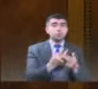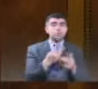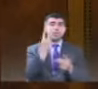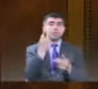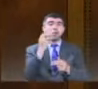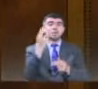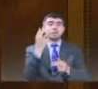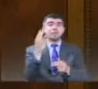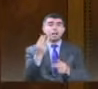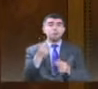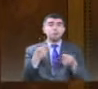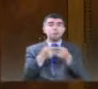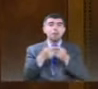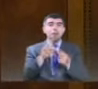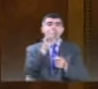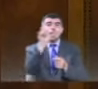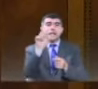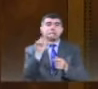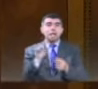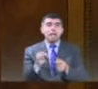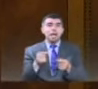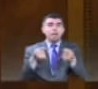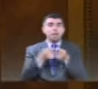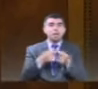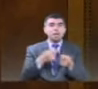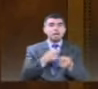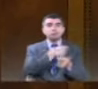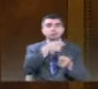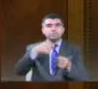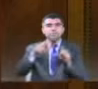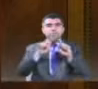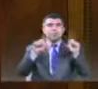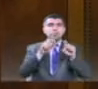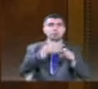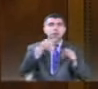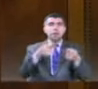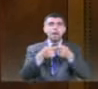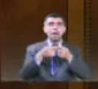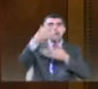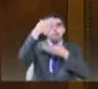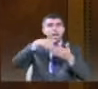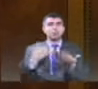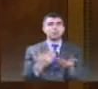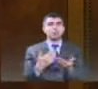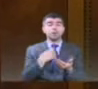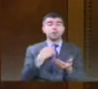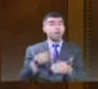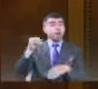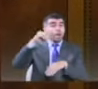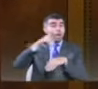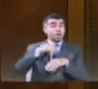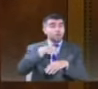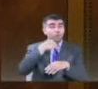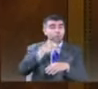والتي تميزت بتسوية وضعية الآلاف من المهاجرين غير الشرعيين وإدماجهم في النسيج الاقتصادي والاجتماعي. كما أشادت هذه